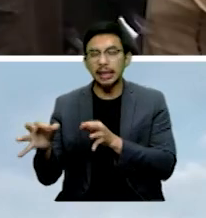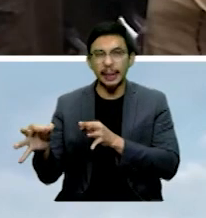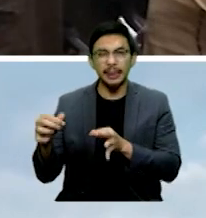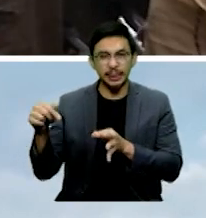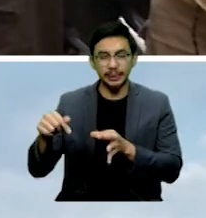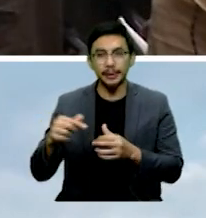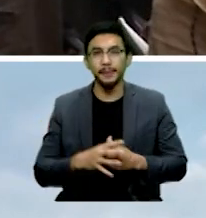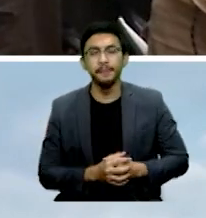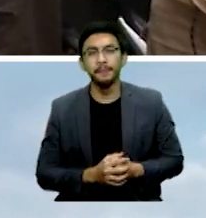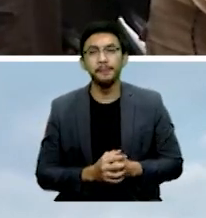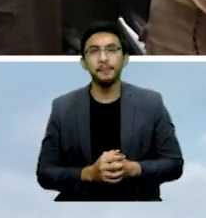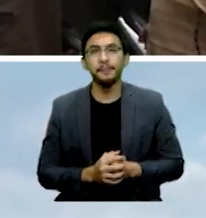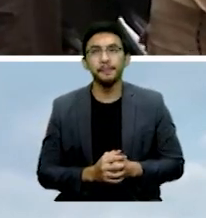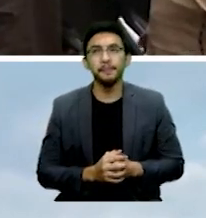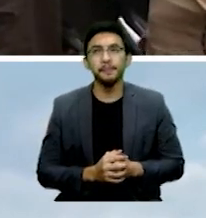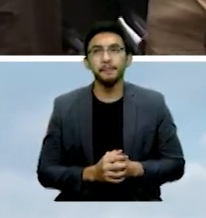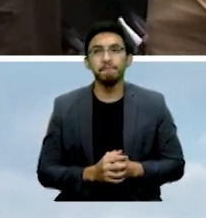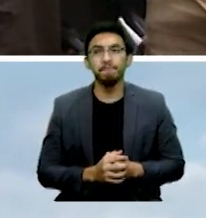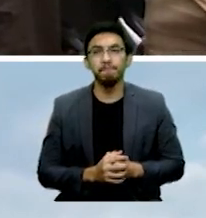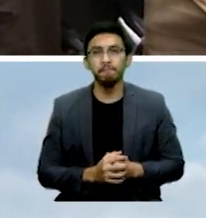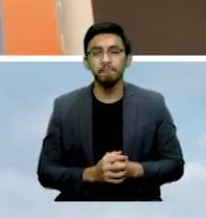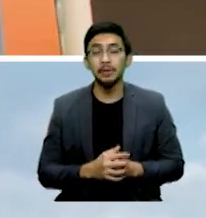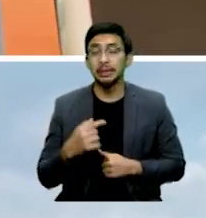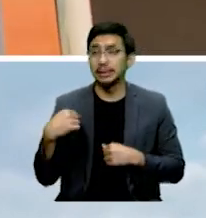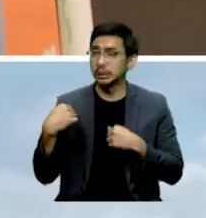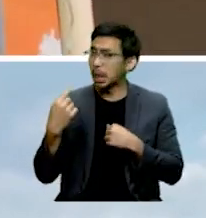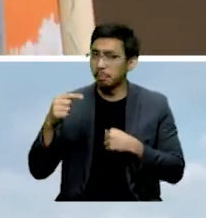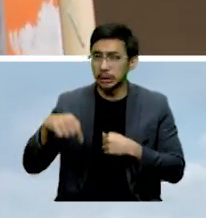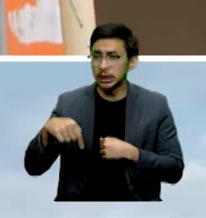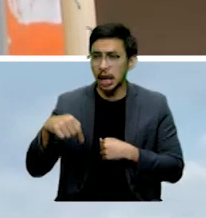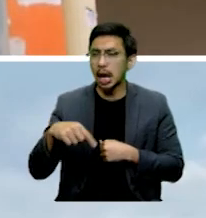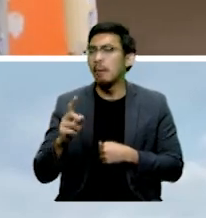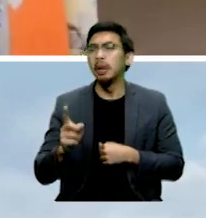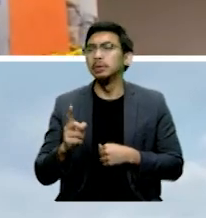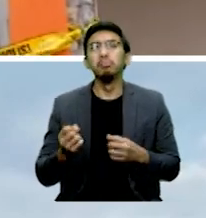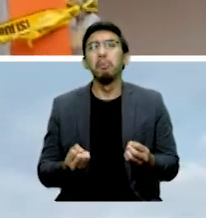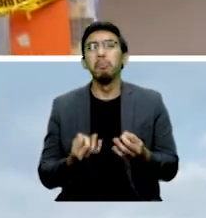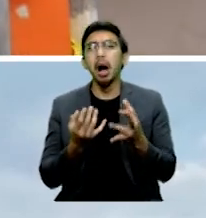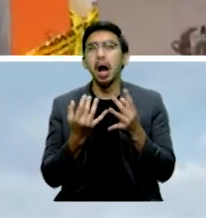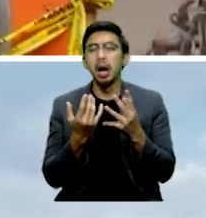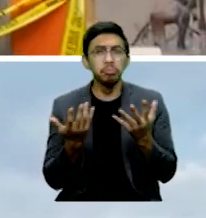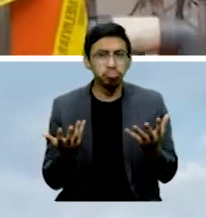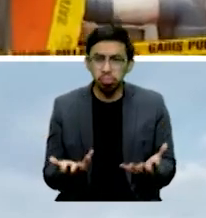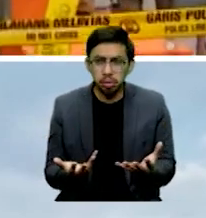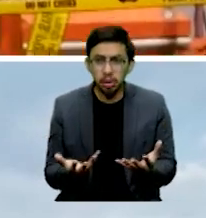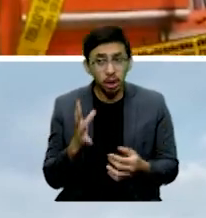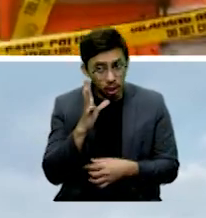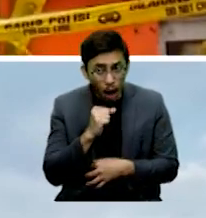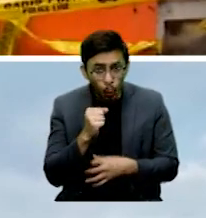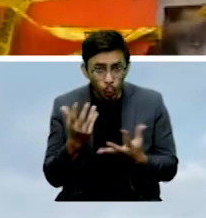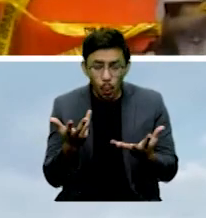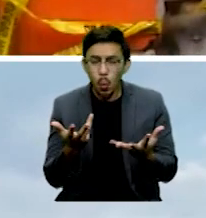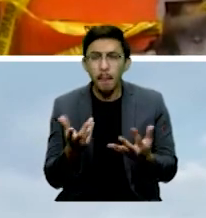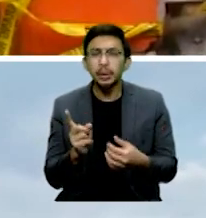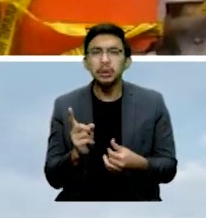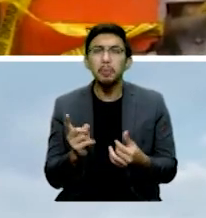dan juga pemirsa, dapat kami sampaikan pula bahwa hingga saat ini untuk penyebab kebakaran saat ini juga belum diketahui apa penyebab pasti dari kebakaran. Namun